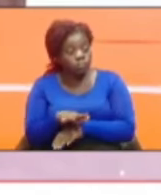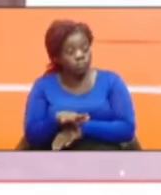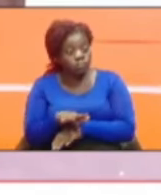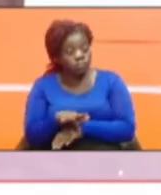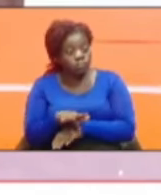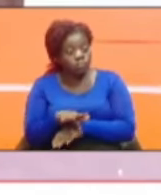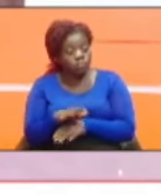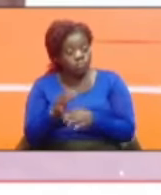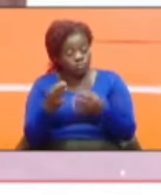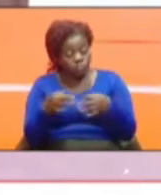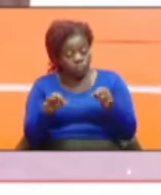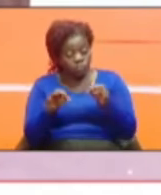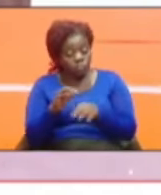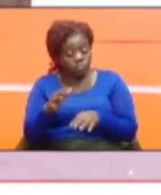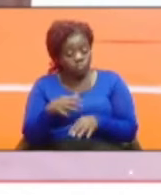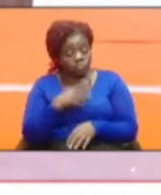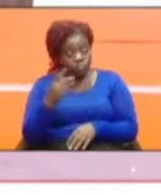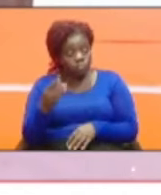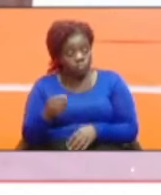kimatize maama wange